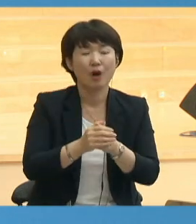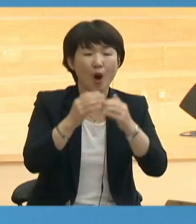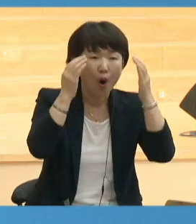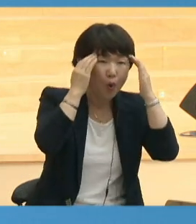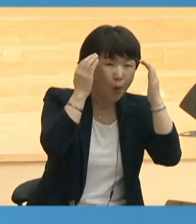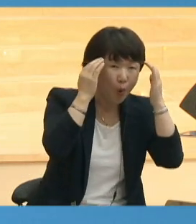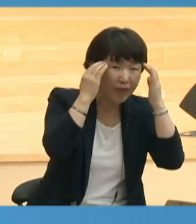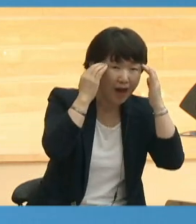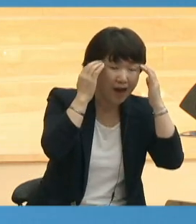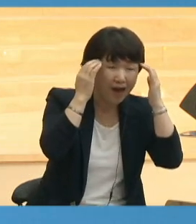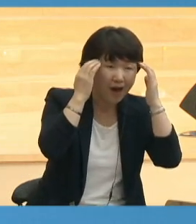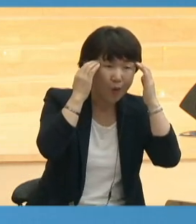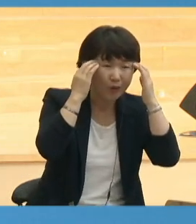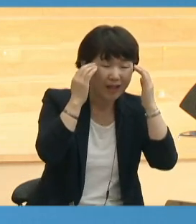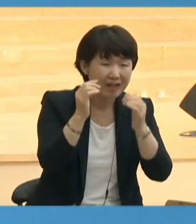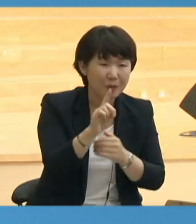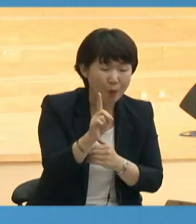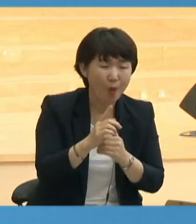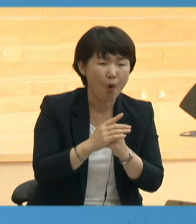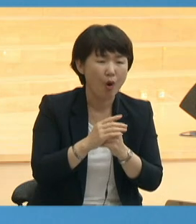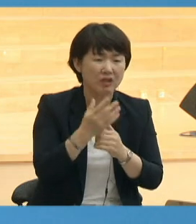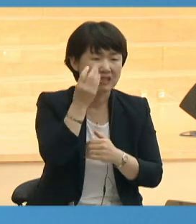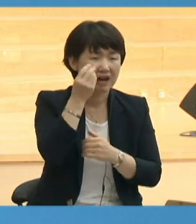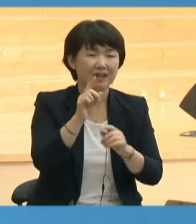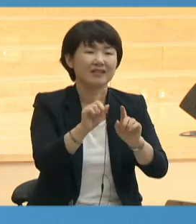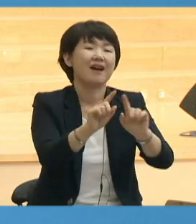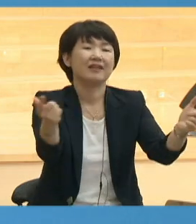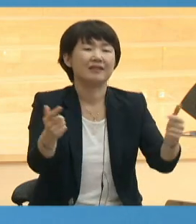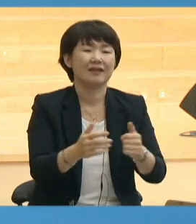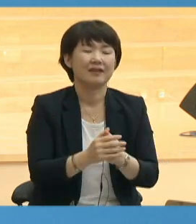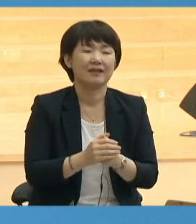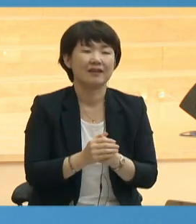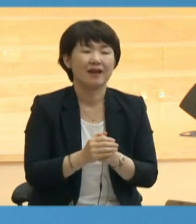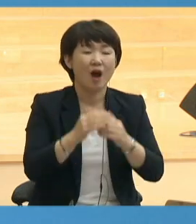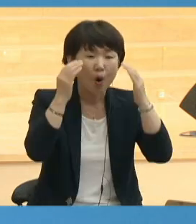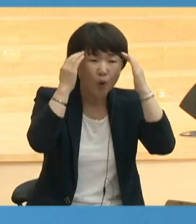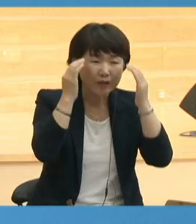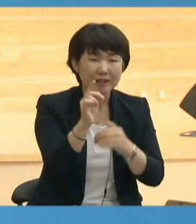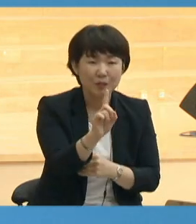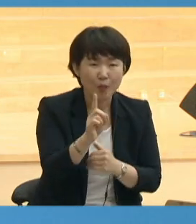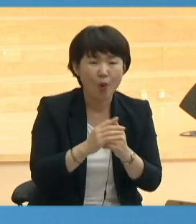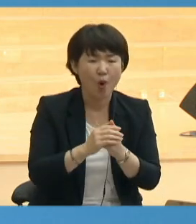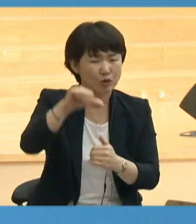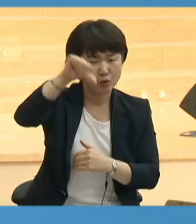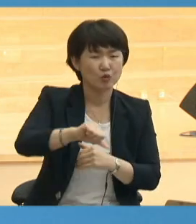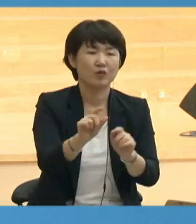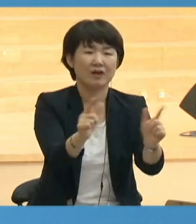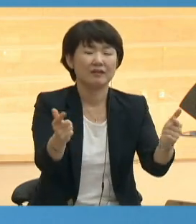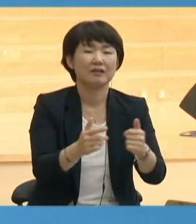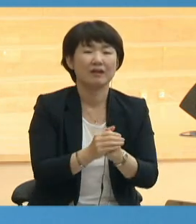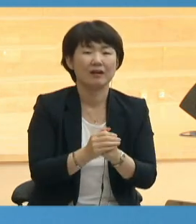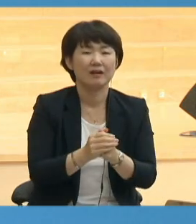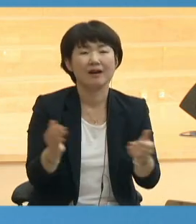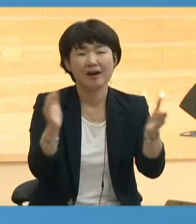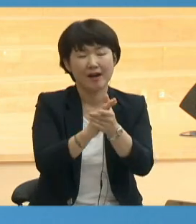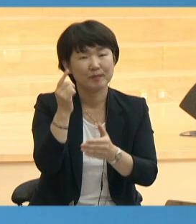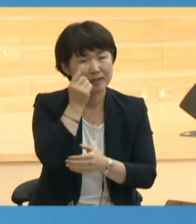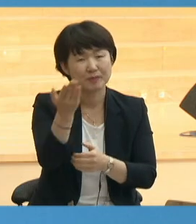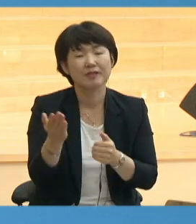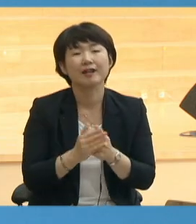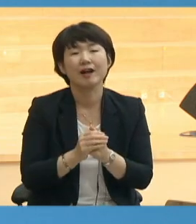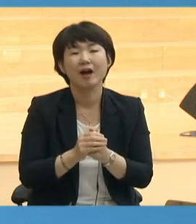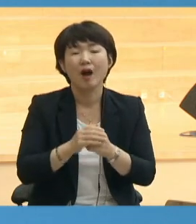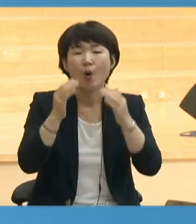이사한 것이 아니라 아 믿으십니까 고난은 저주가 아니라 암 있습니까 예